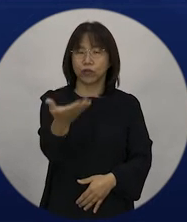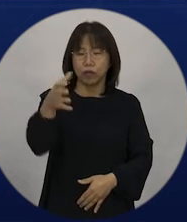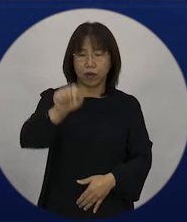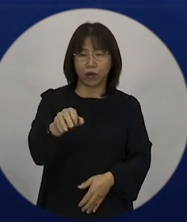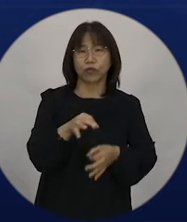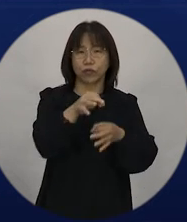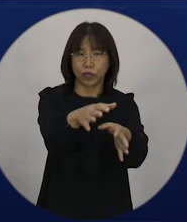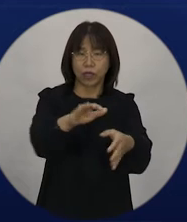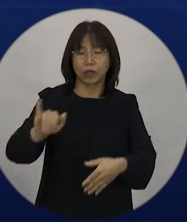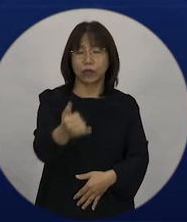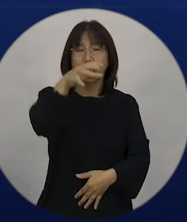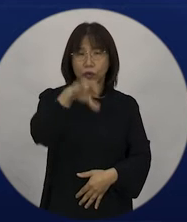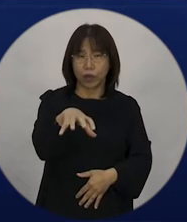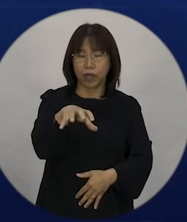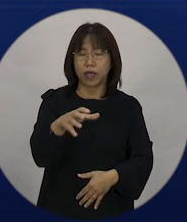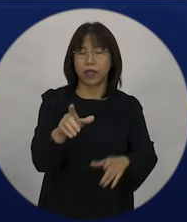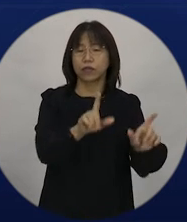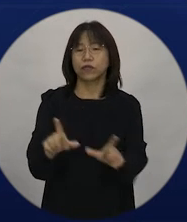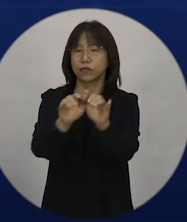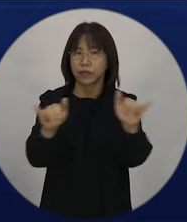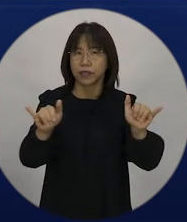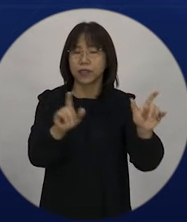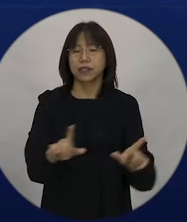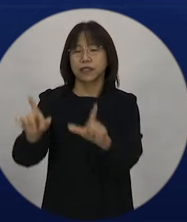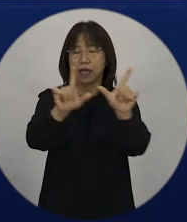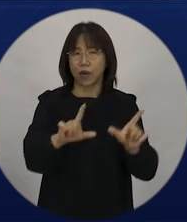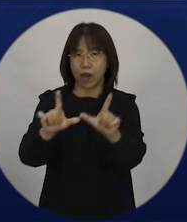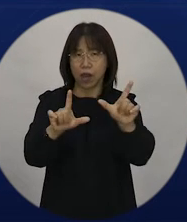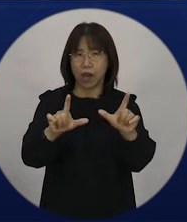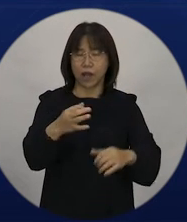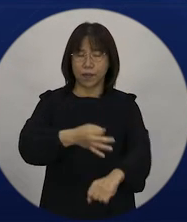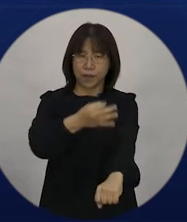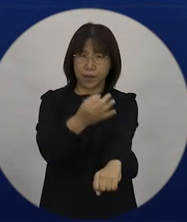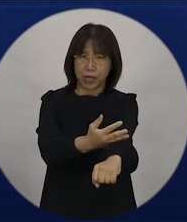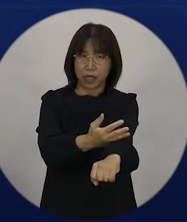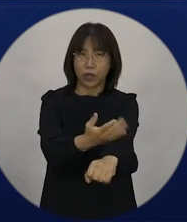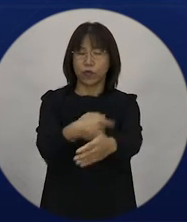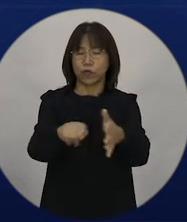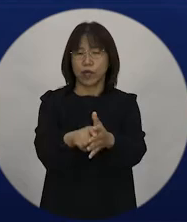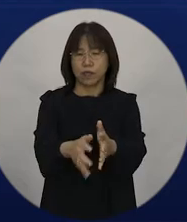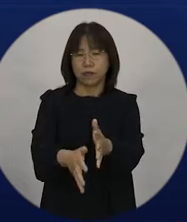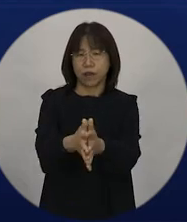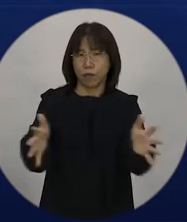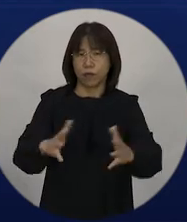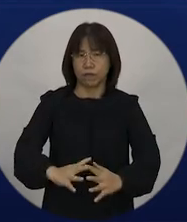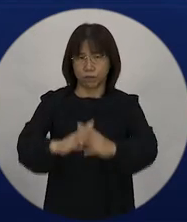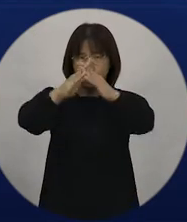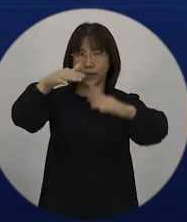사업비 269억 여원을 들여 공항동에 구민들의 생활 기반 시설들을 하나로 모은 복합 시설을